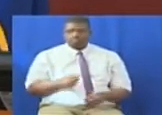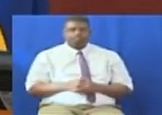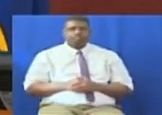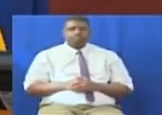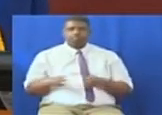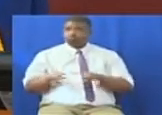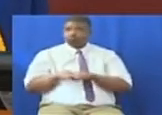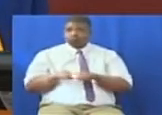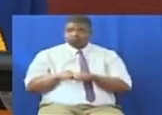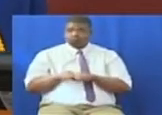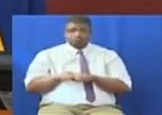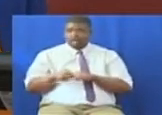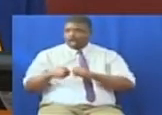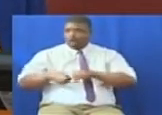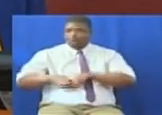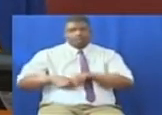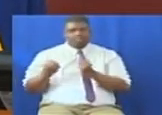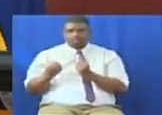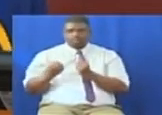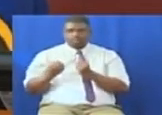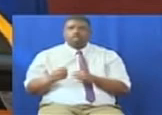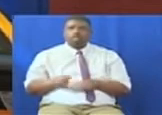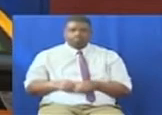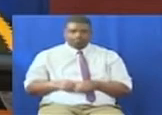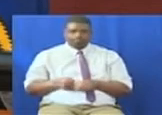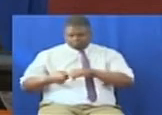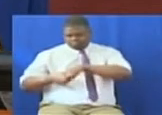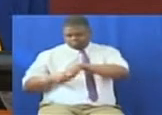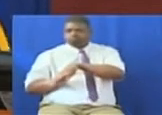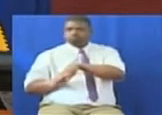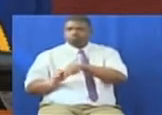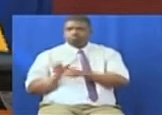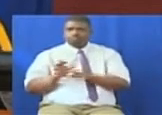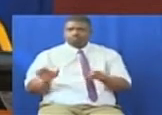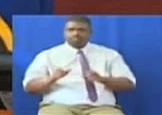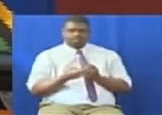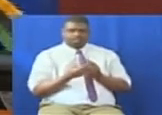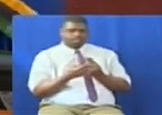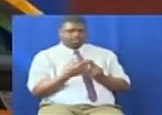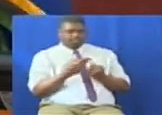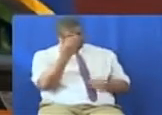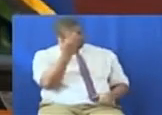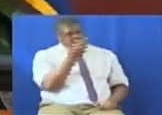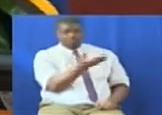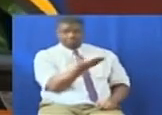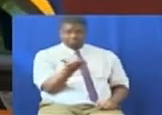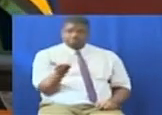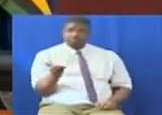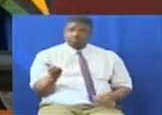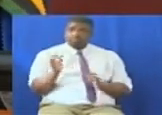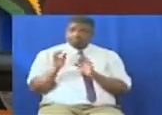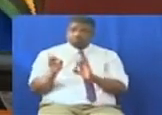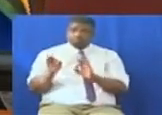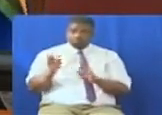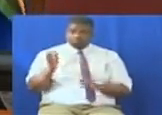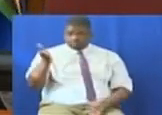Ni huu mshipa wa nyuma. Tunao madaktari hapa, wao wanajua vizuri, simleta ligament simleta